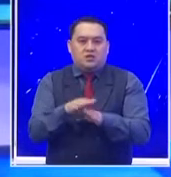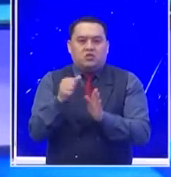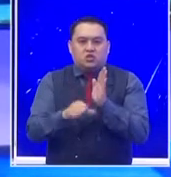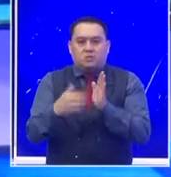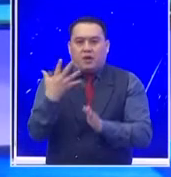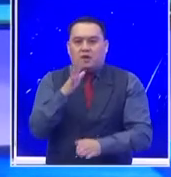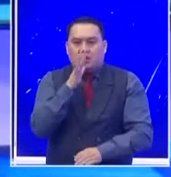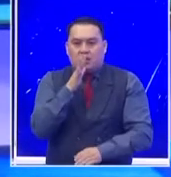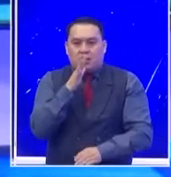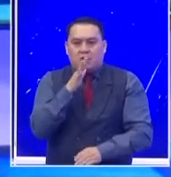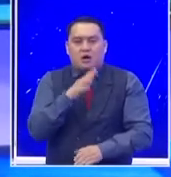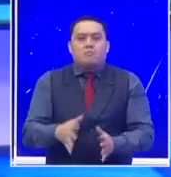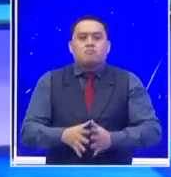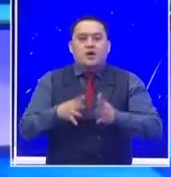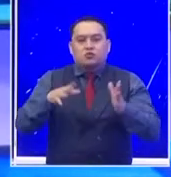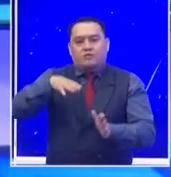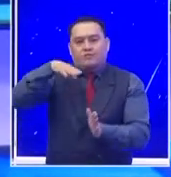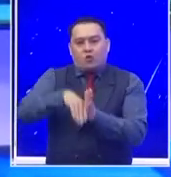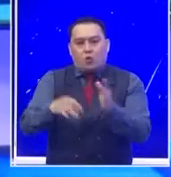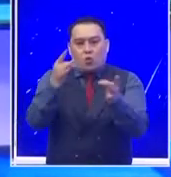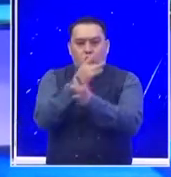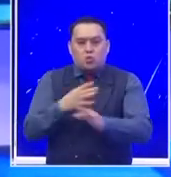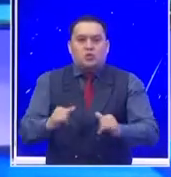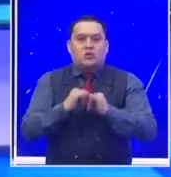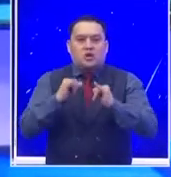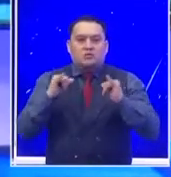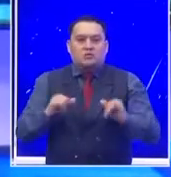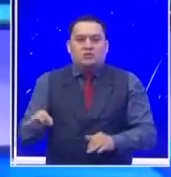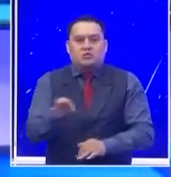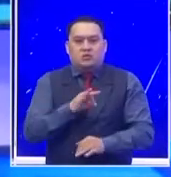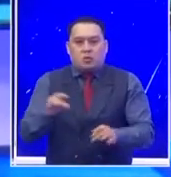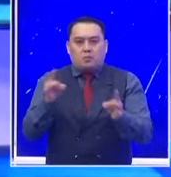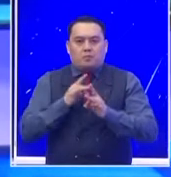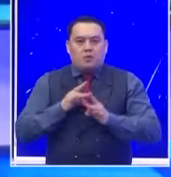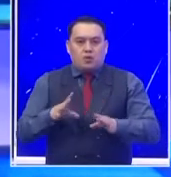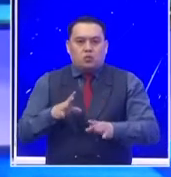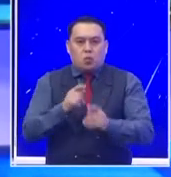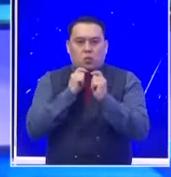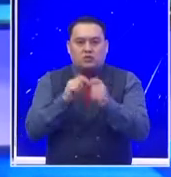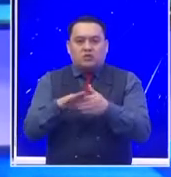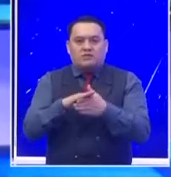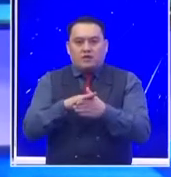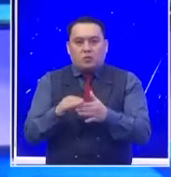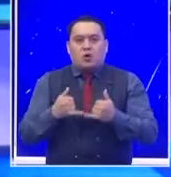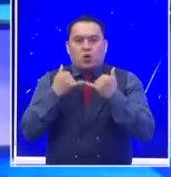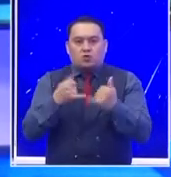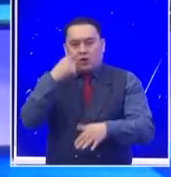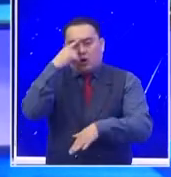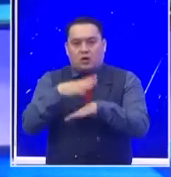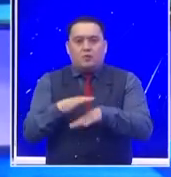65 лет за большой вклад социально-культурное развитие области в канун своего юбилея он был удостоен звания почетный гражданин